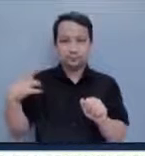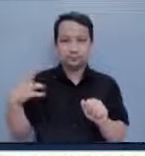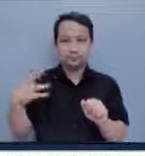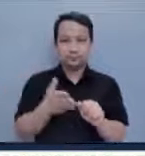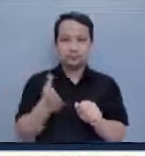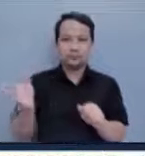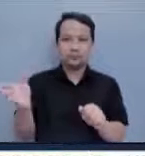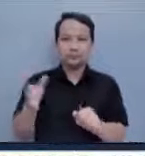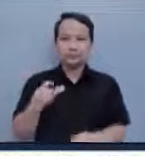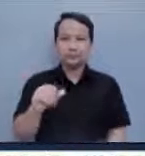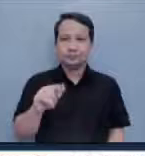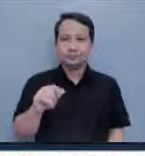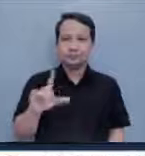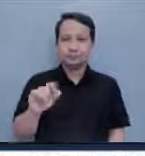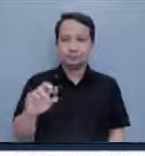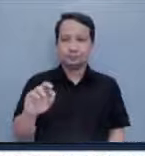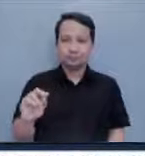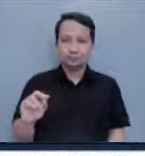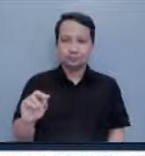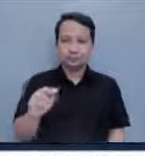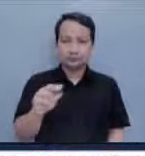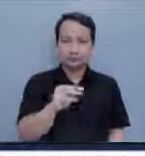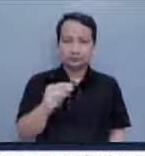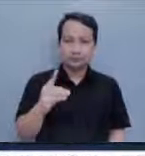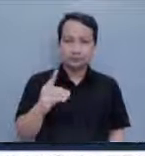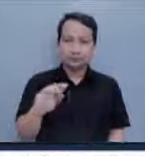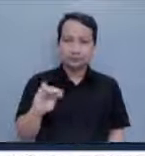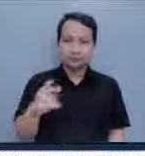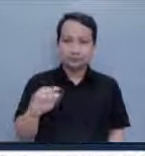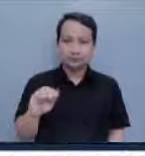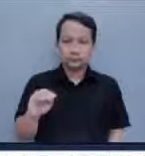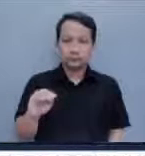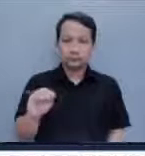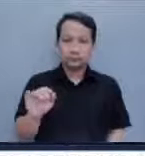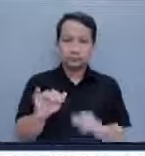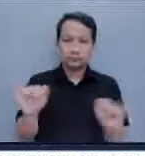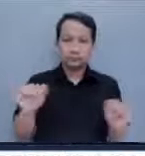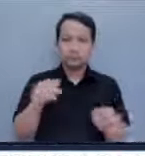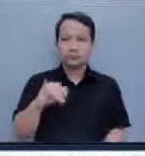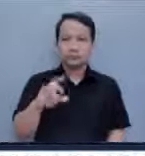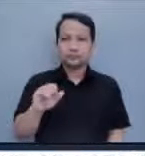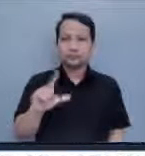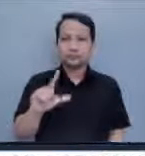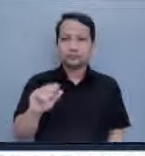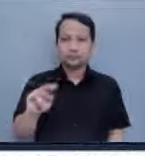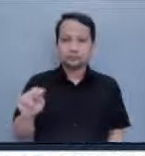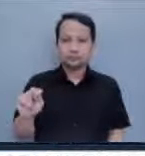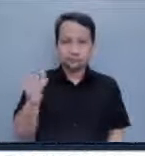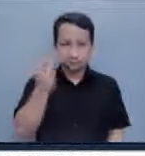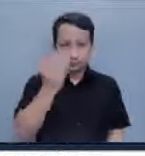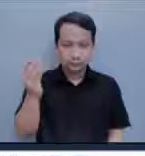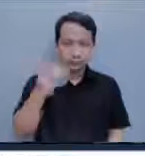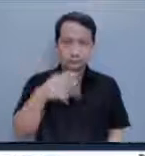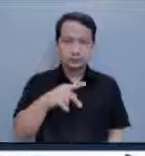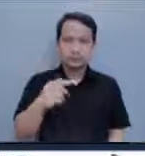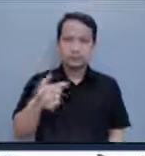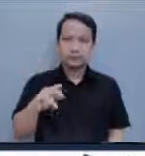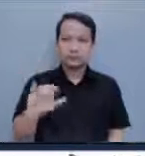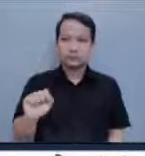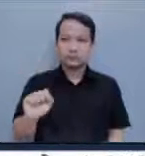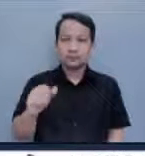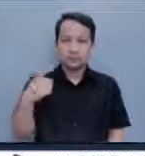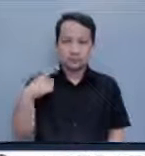Road o kanan sa N. Domingo, kaliwa sa Pinaglabanan, kanan sa P. Guevara, kaliwa sa